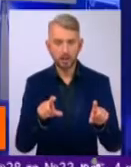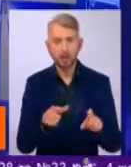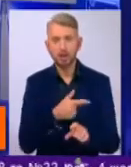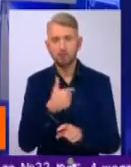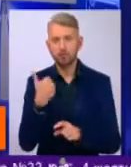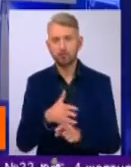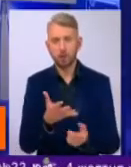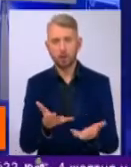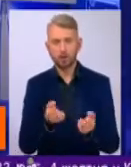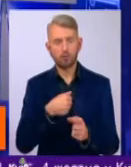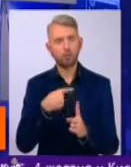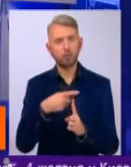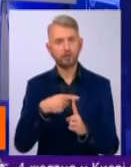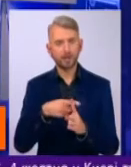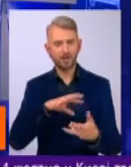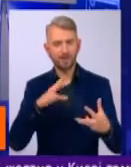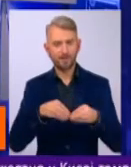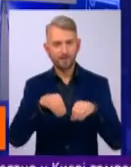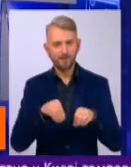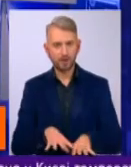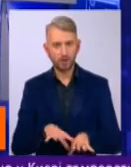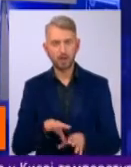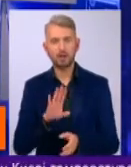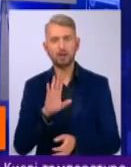вже отримуємо позитивні вироки.